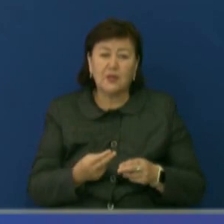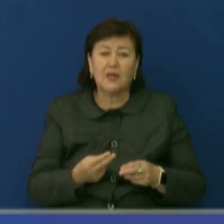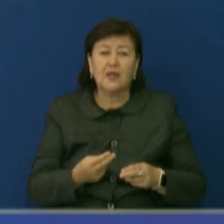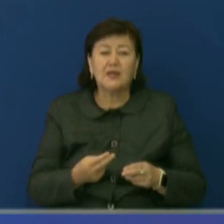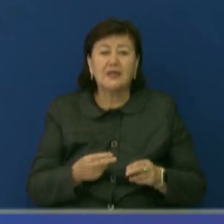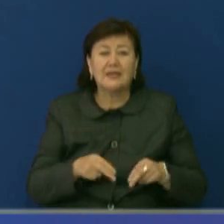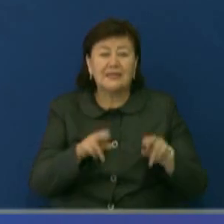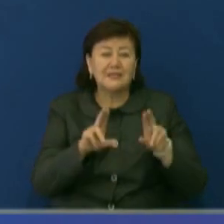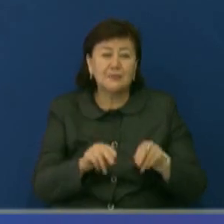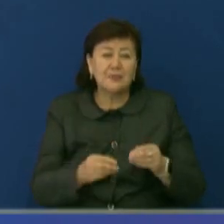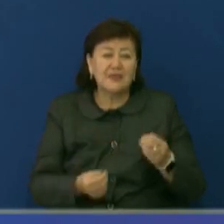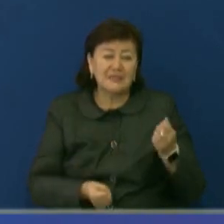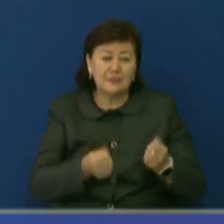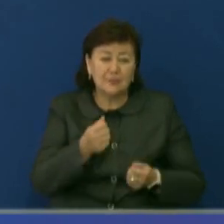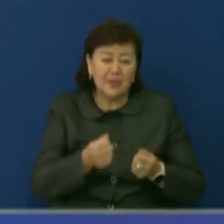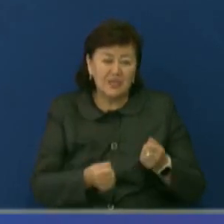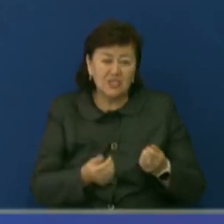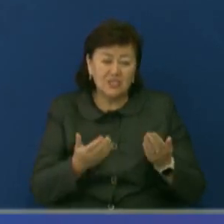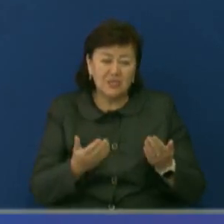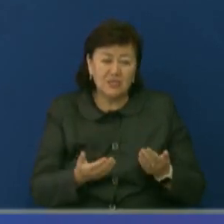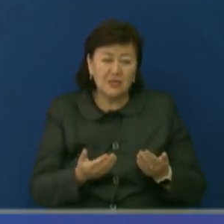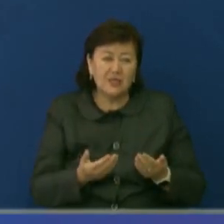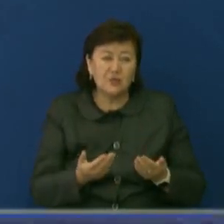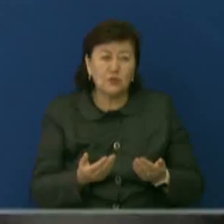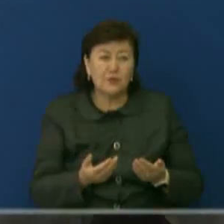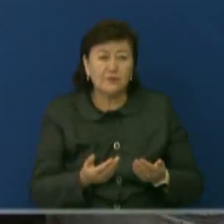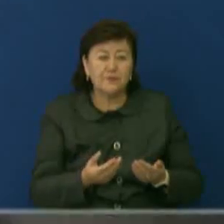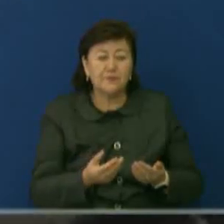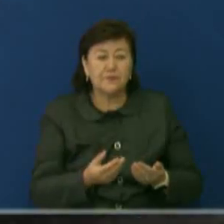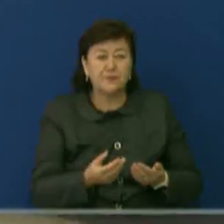не задумываясь, оставляют свои машины посреди проездов.